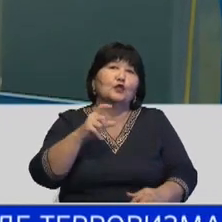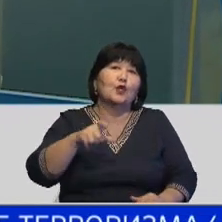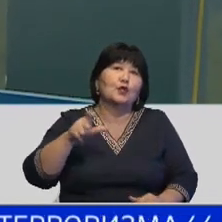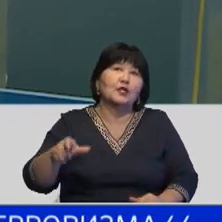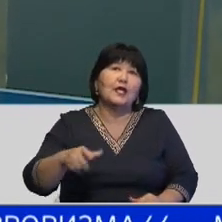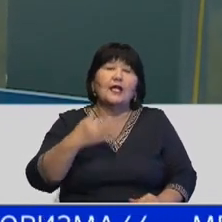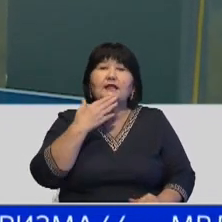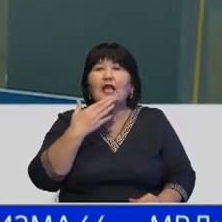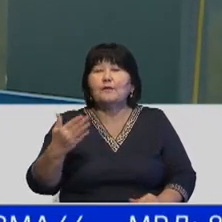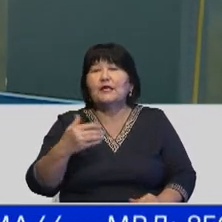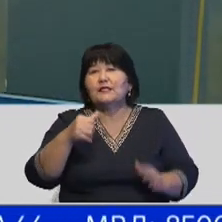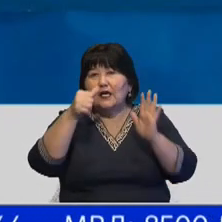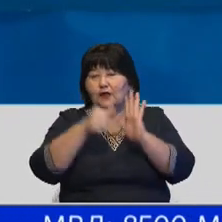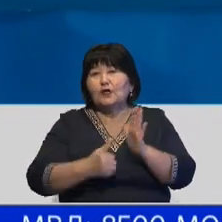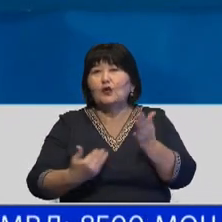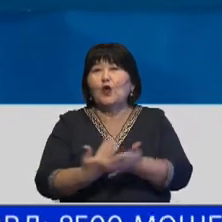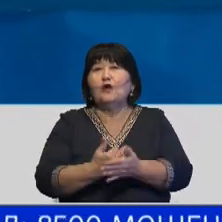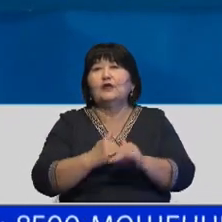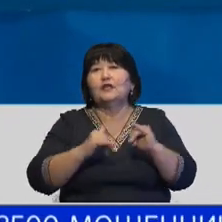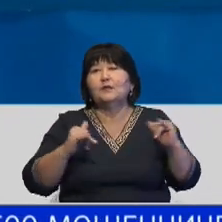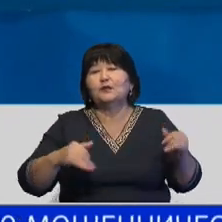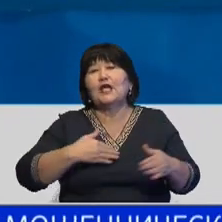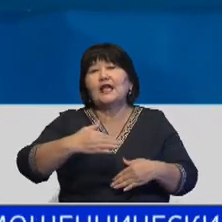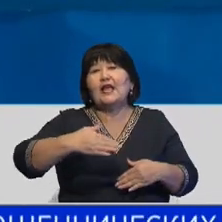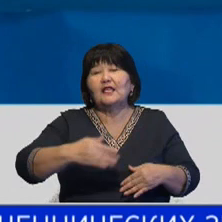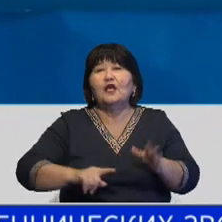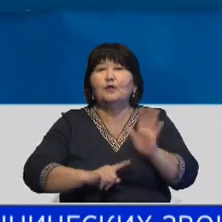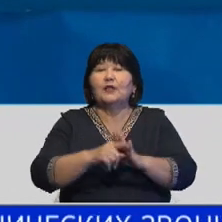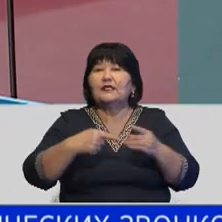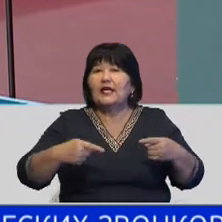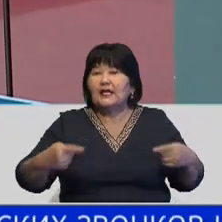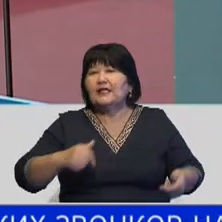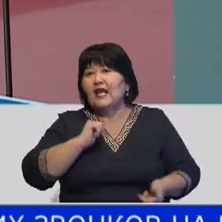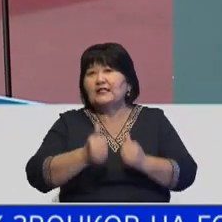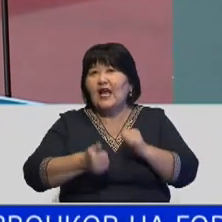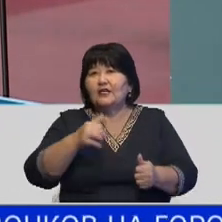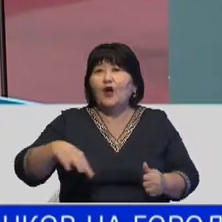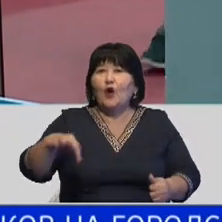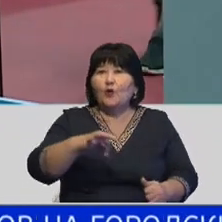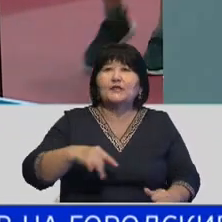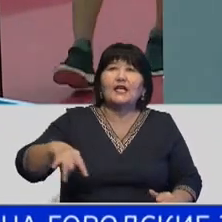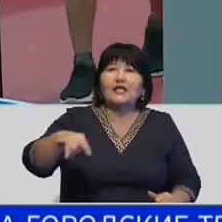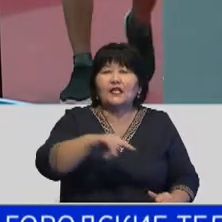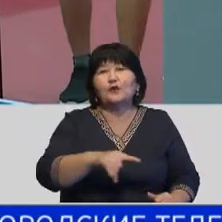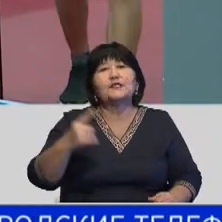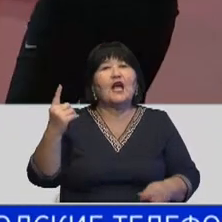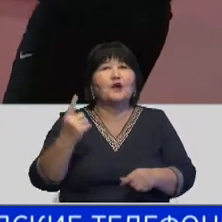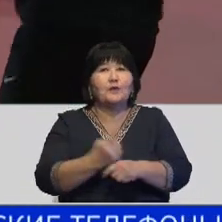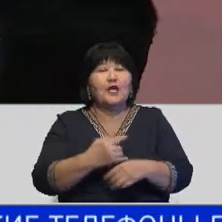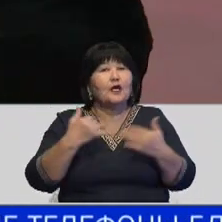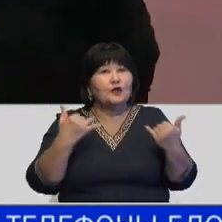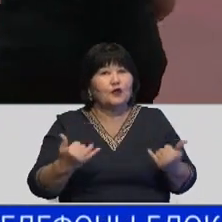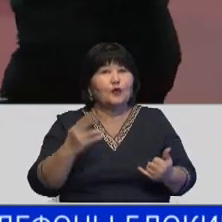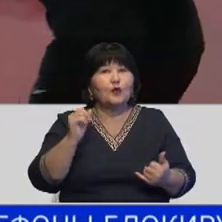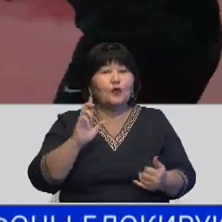человек. За последние полгода дан новый импульс развитию тенниса. Проведен целый ряд соревнований. Областные и республиканские первенства.